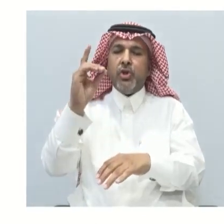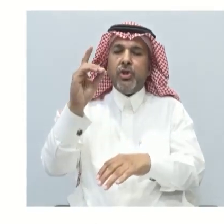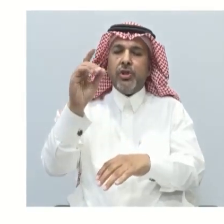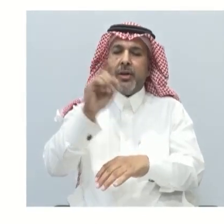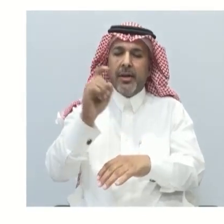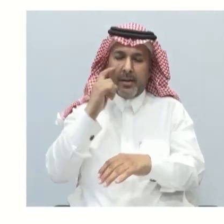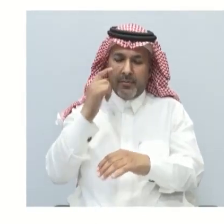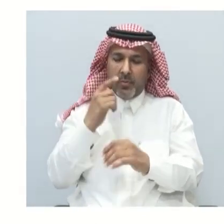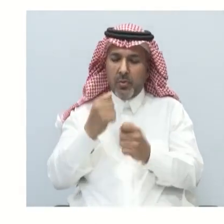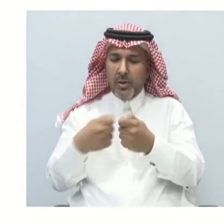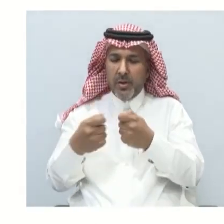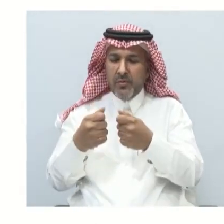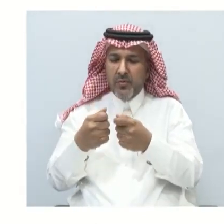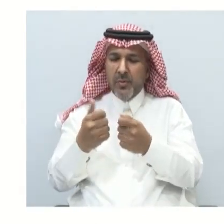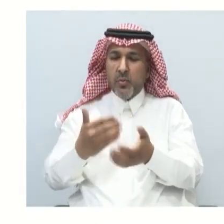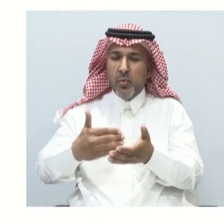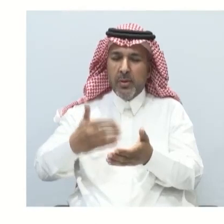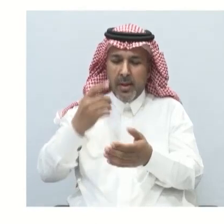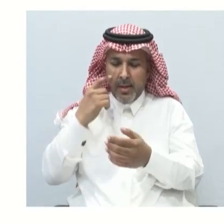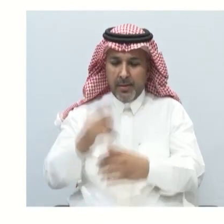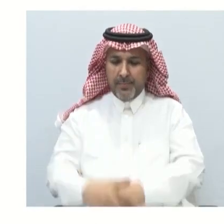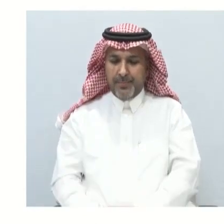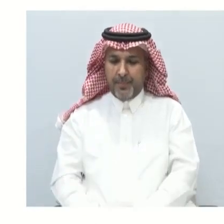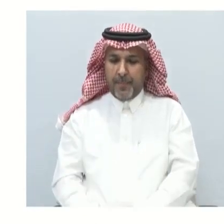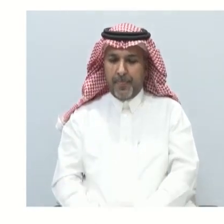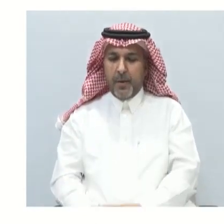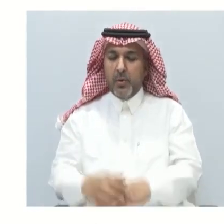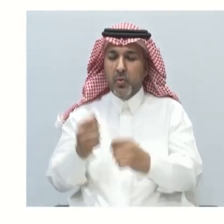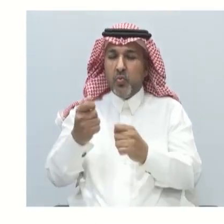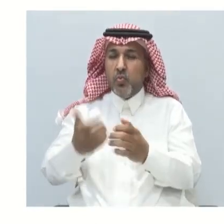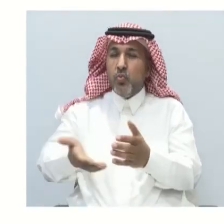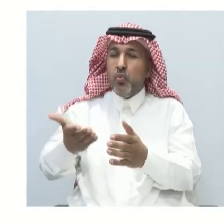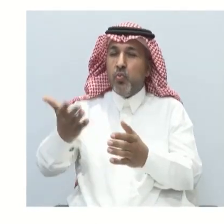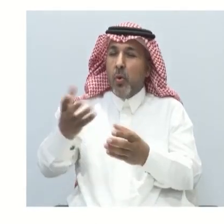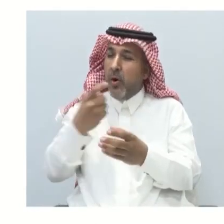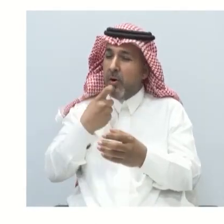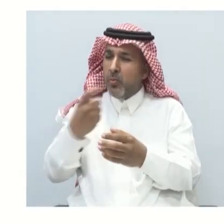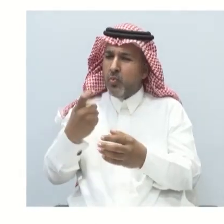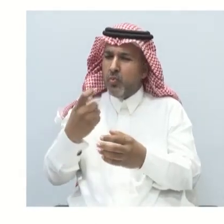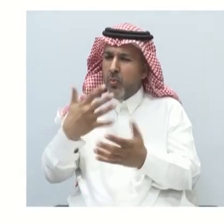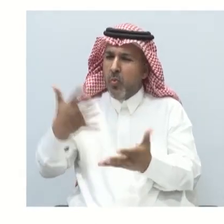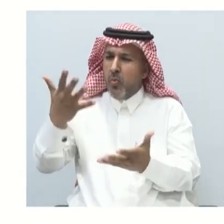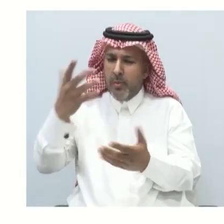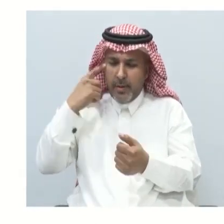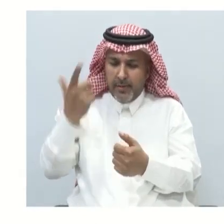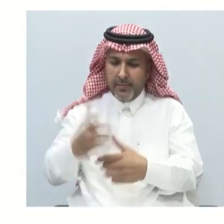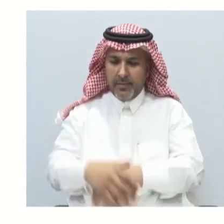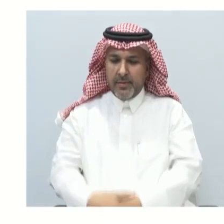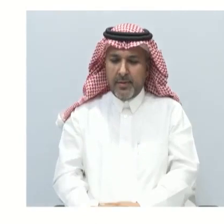بطء سلاسل الامداد هي تعتبر السبب بطء سلاسل